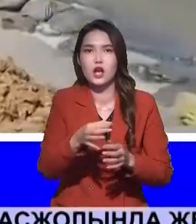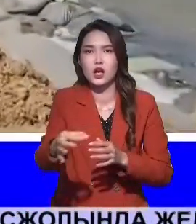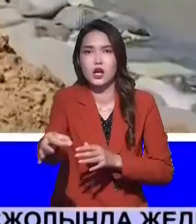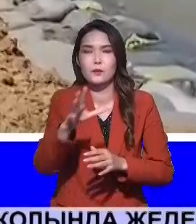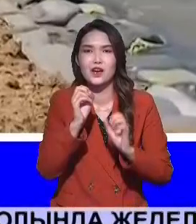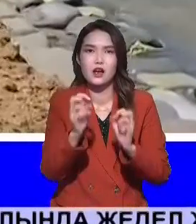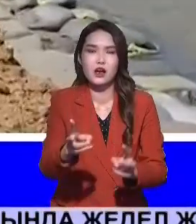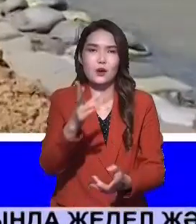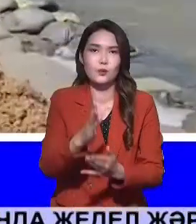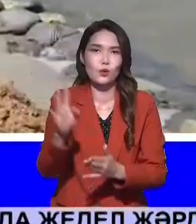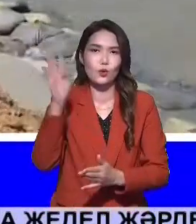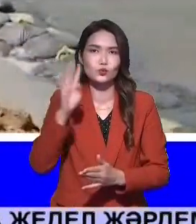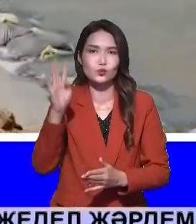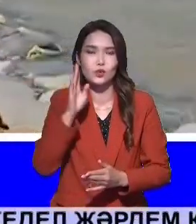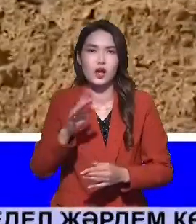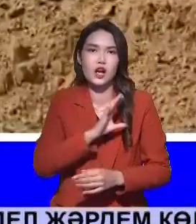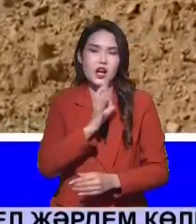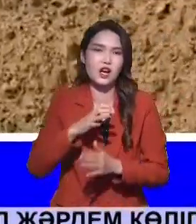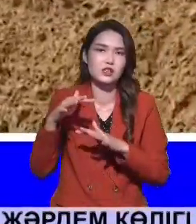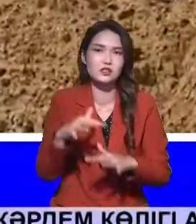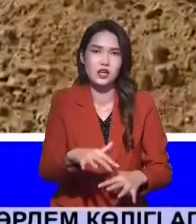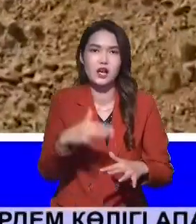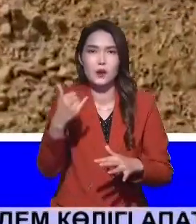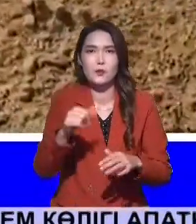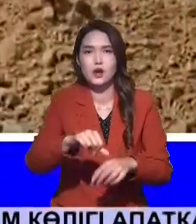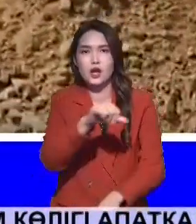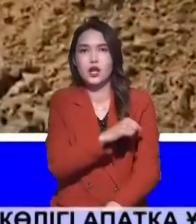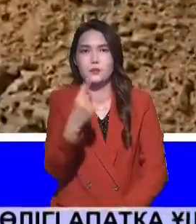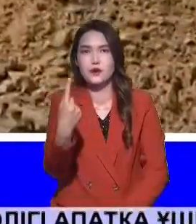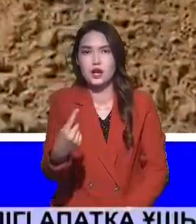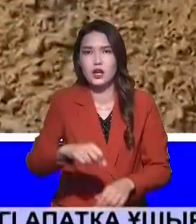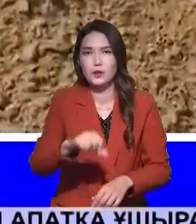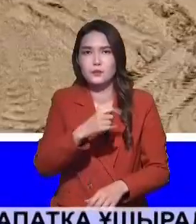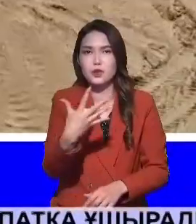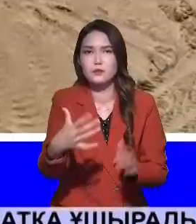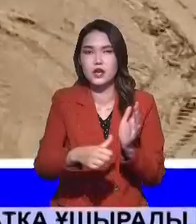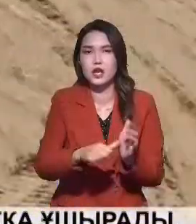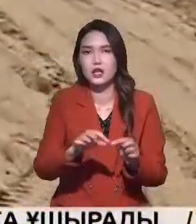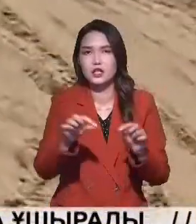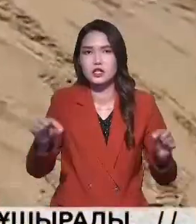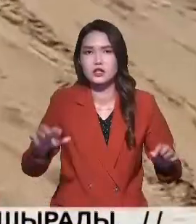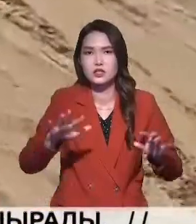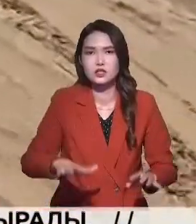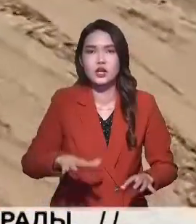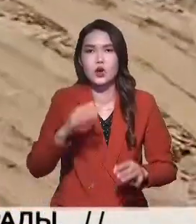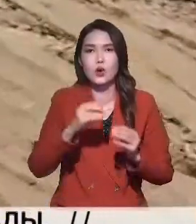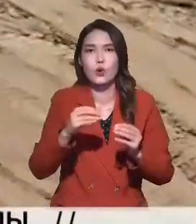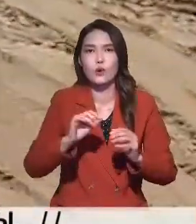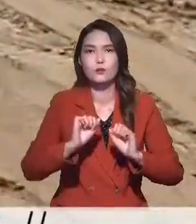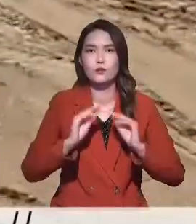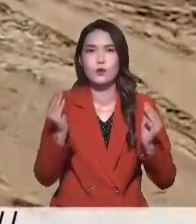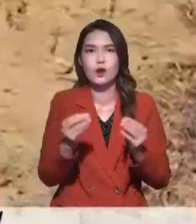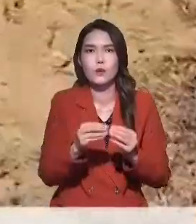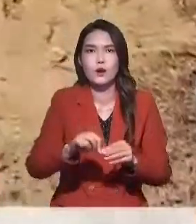қауіп төнді. Судың екпіні қатты болған соншалық биіктігі 1 метр, ені 5-6 метрге жететін бөгеттің 10 метр жерін бұзып